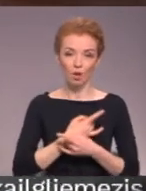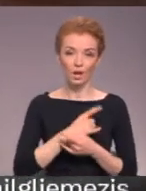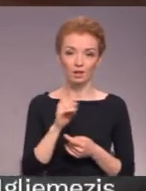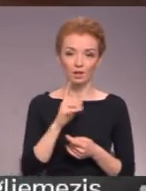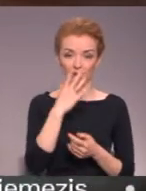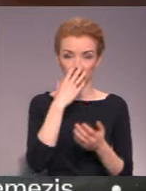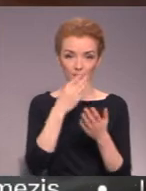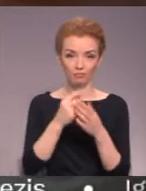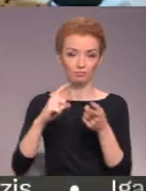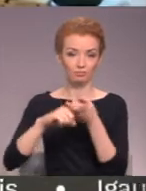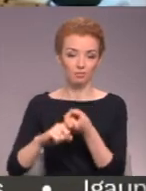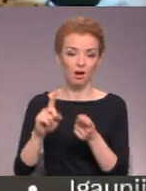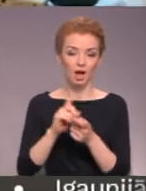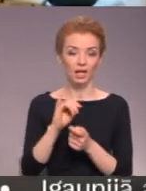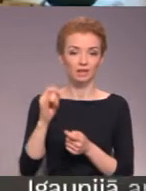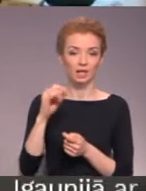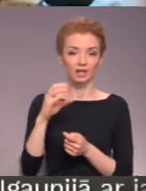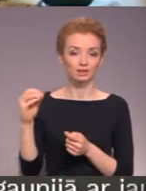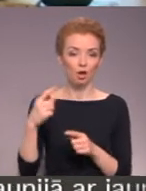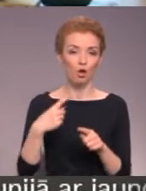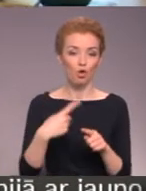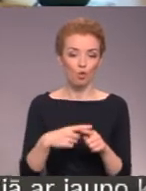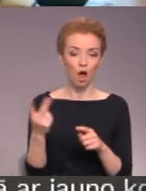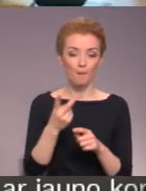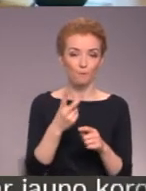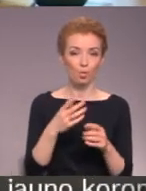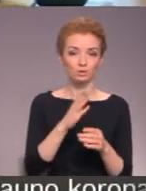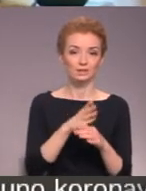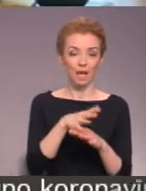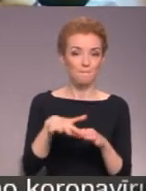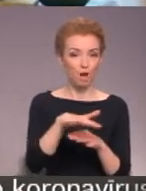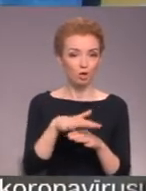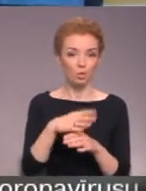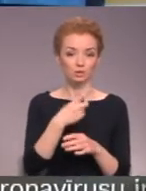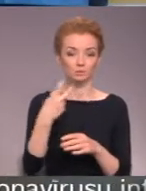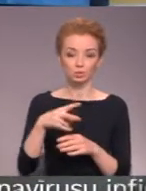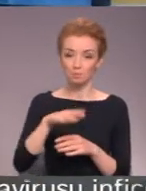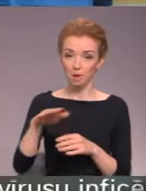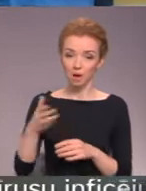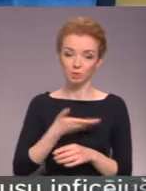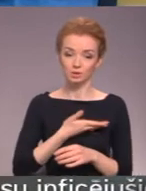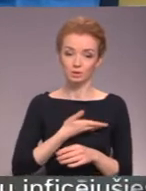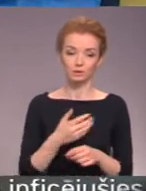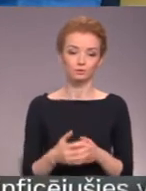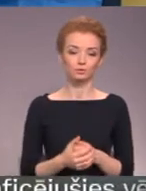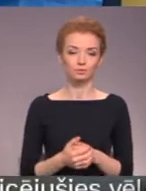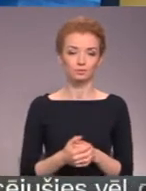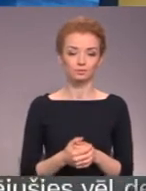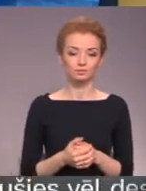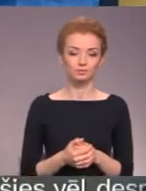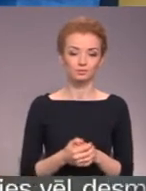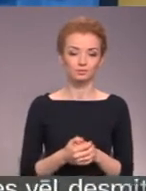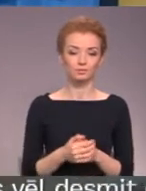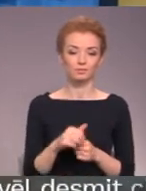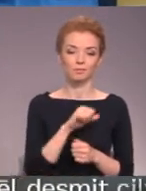ciemata ģimenei, arī īslīcē. Kopumā abos SOS ciemato šobrīd dzīvo 120 bērnu. Ģitāras